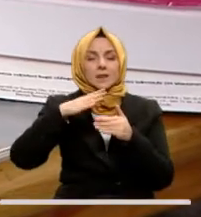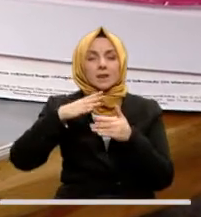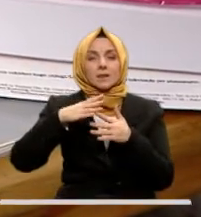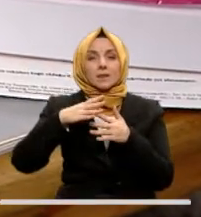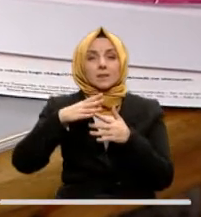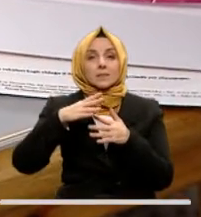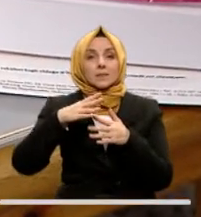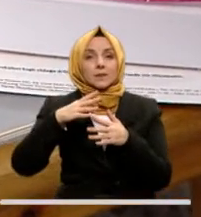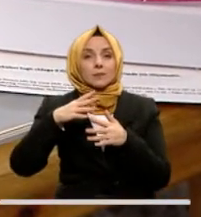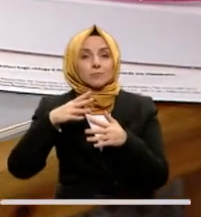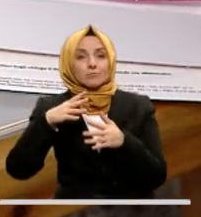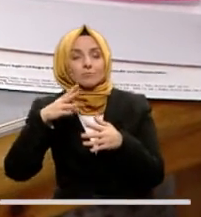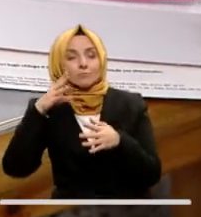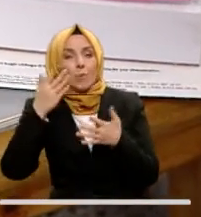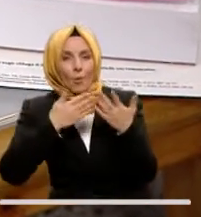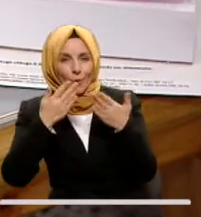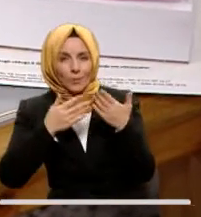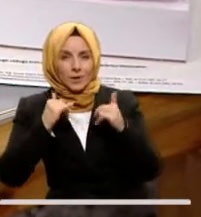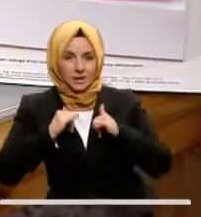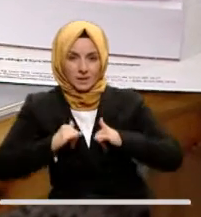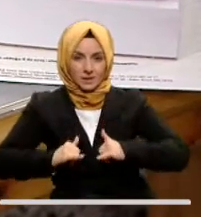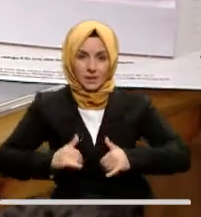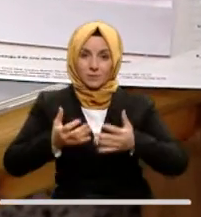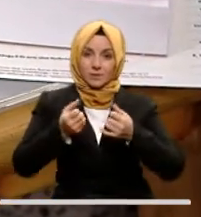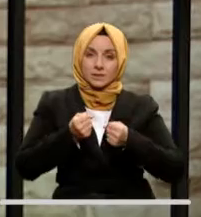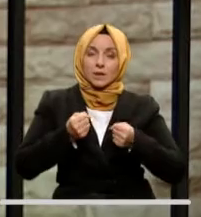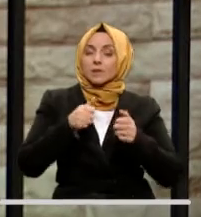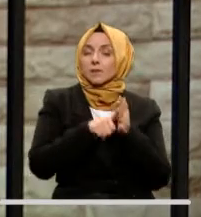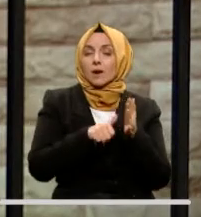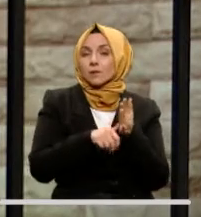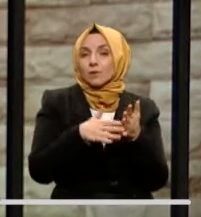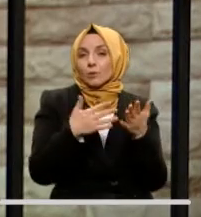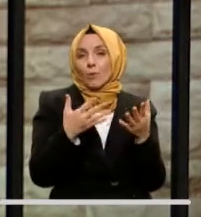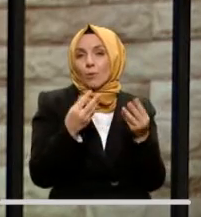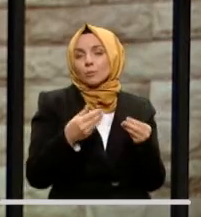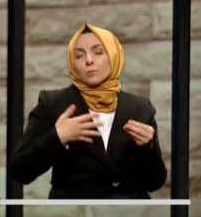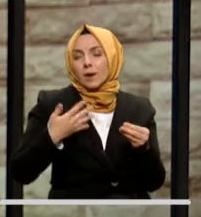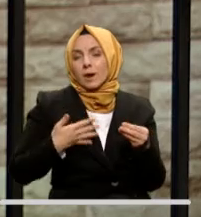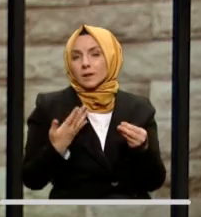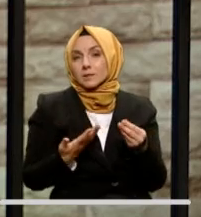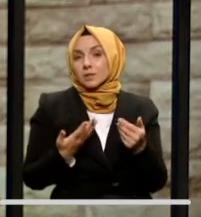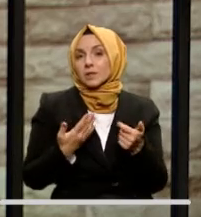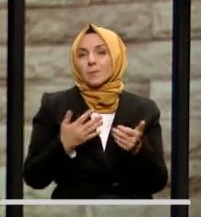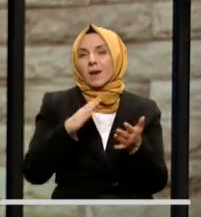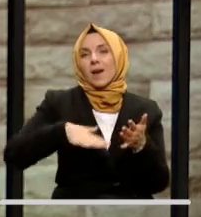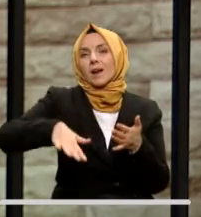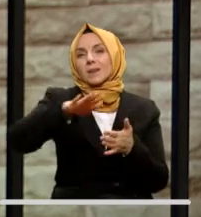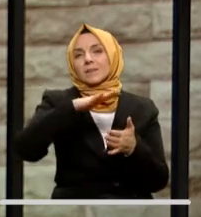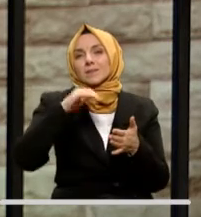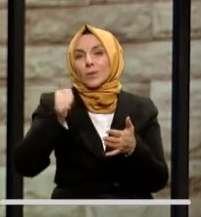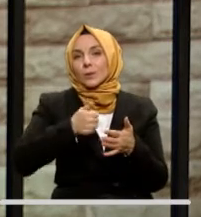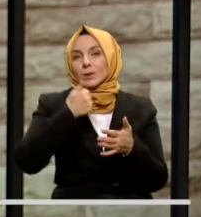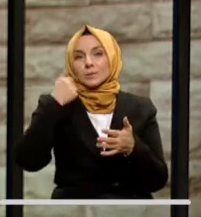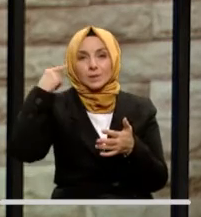içeriğiyle işte menkıbesi ile işte tarihte ne olmuş detaylarıyla herkesin ilgisini çekebilecek bir içeriye de